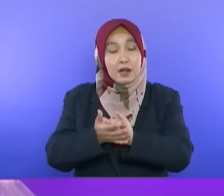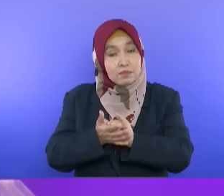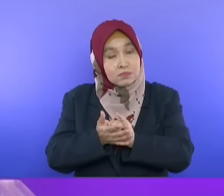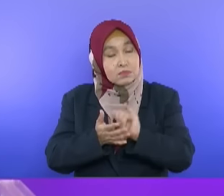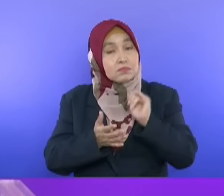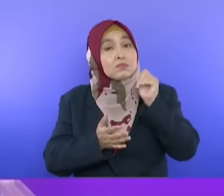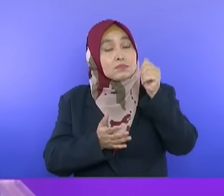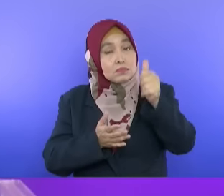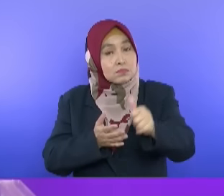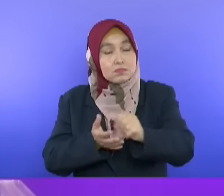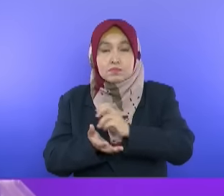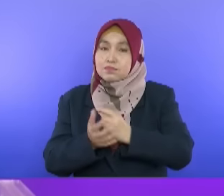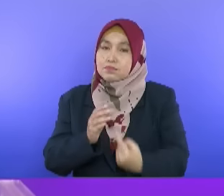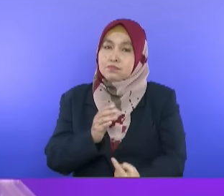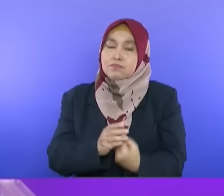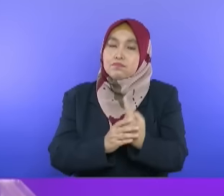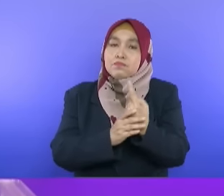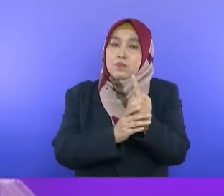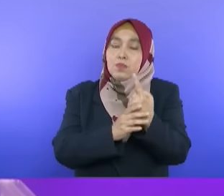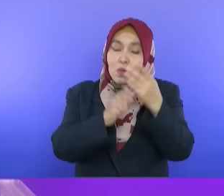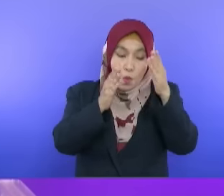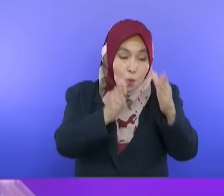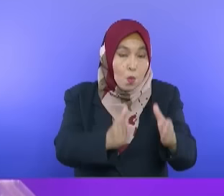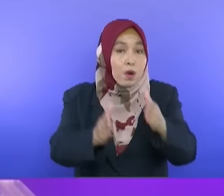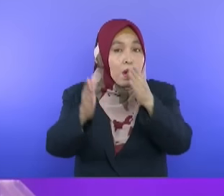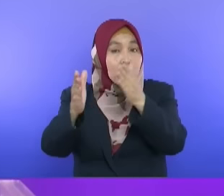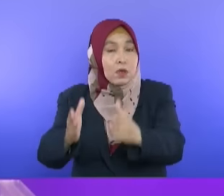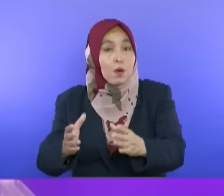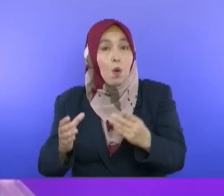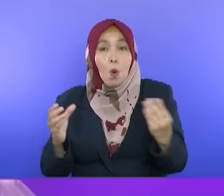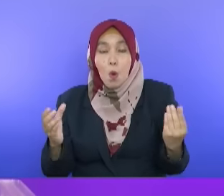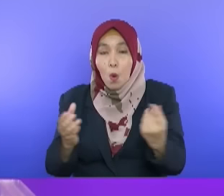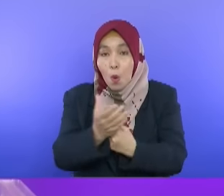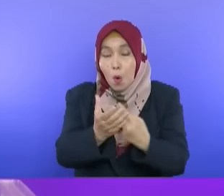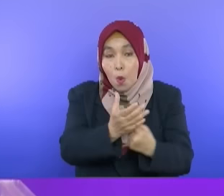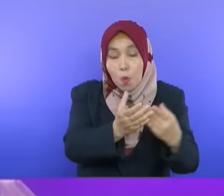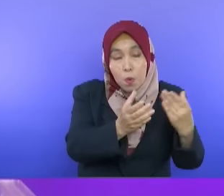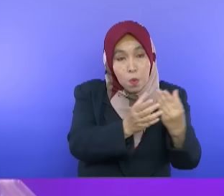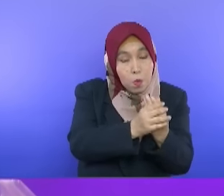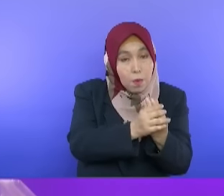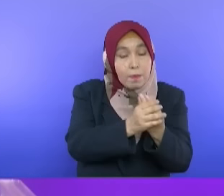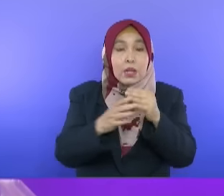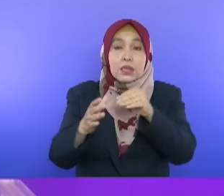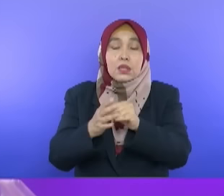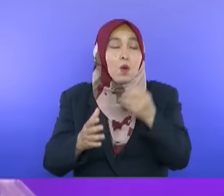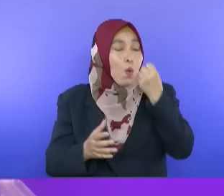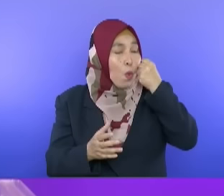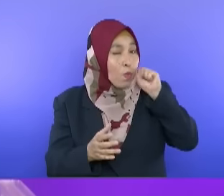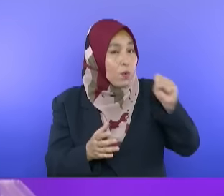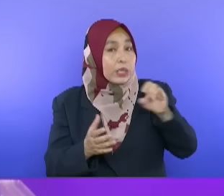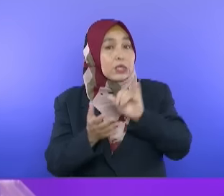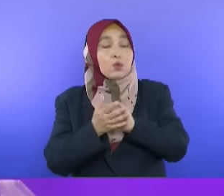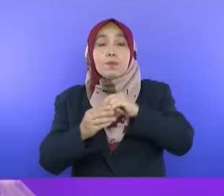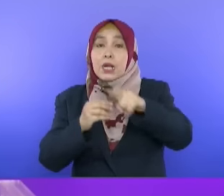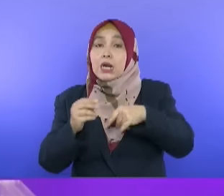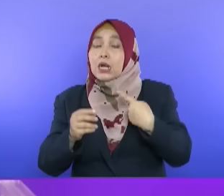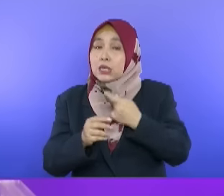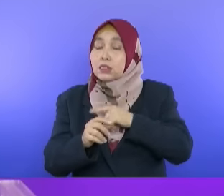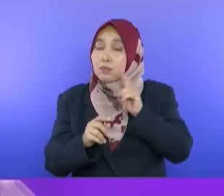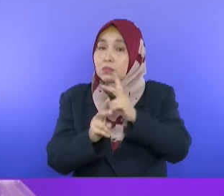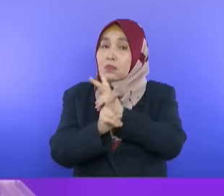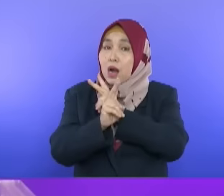menghasilkan orang-orang yang berkomplot untuk membawa kepada kekufuran dan itulah perkara yang perlu kita